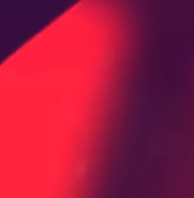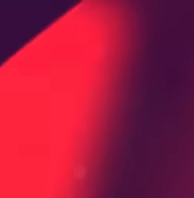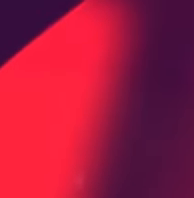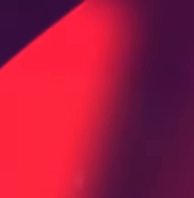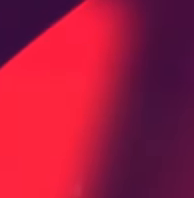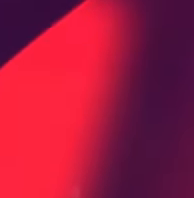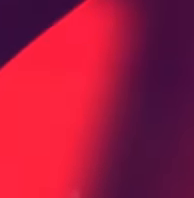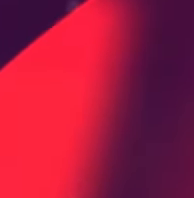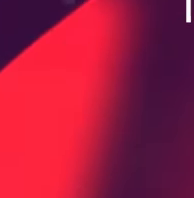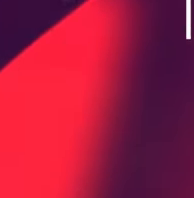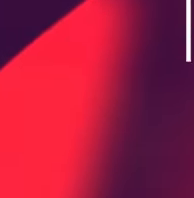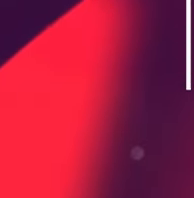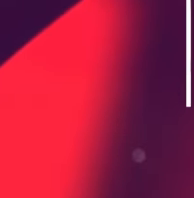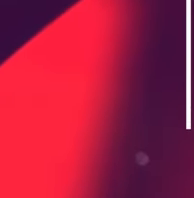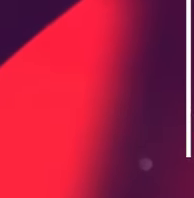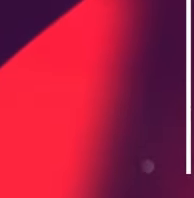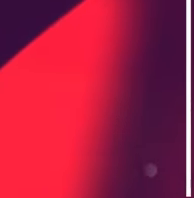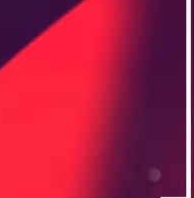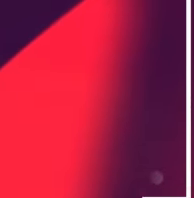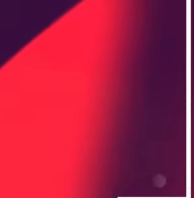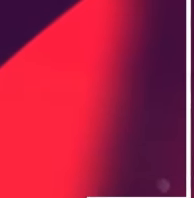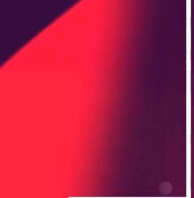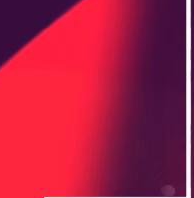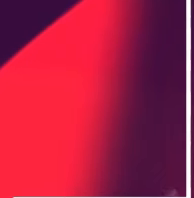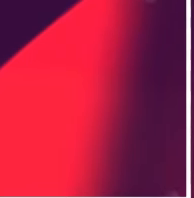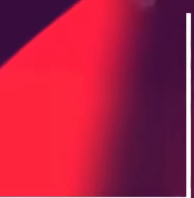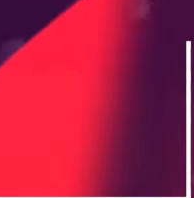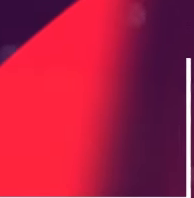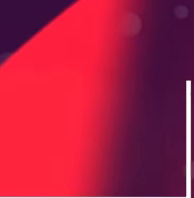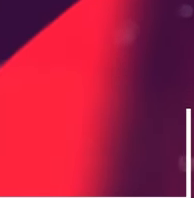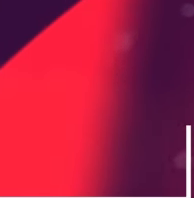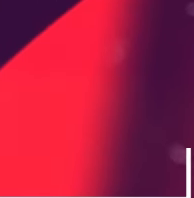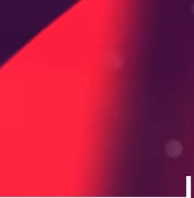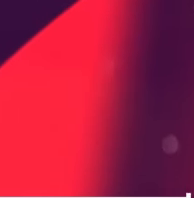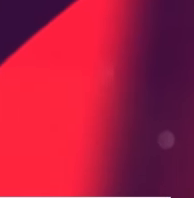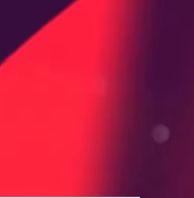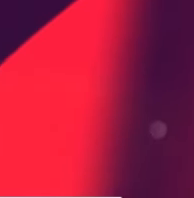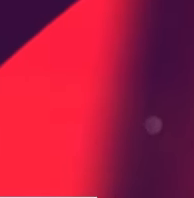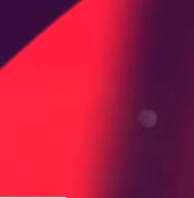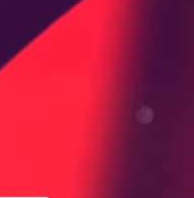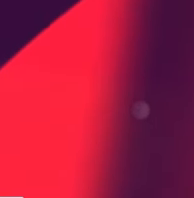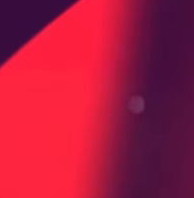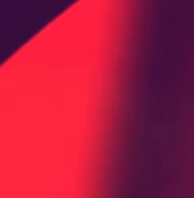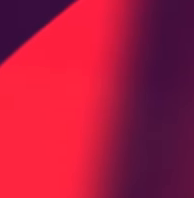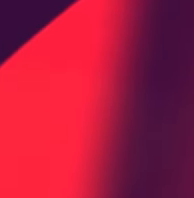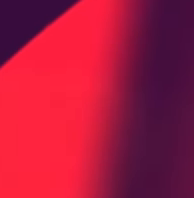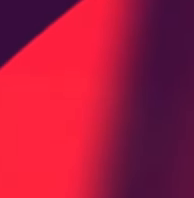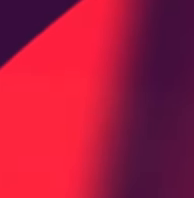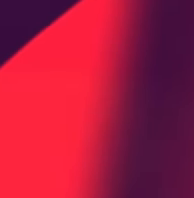රටේ ලෝකෙ සිදුවෙන උණුසුම් පුව දැනගන්න සියත නිවුස් YouTube channel එක අදම subscribe කරන්න.